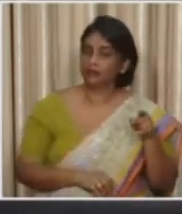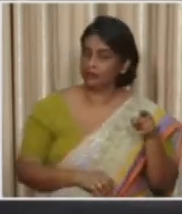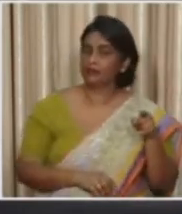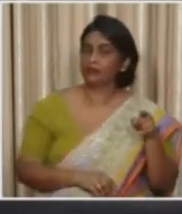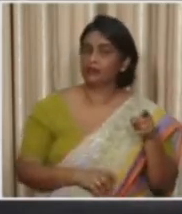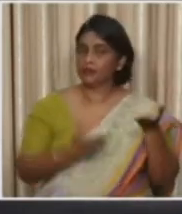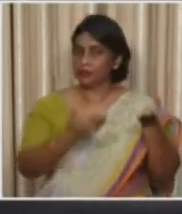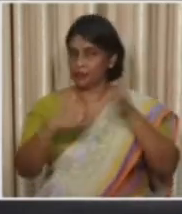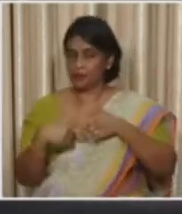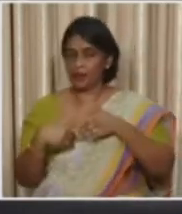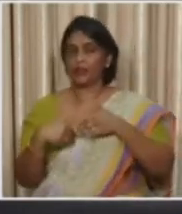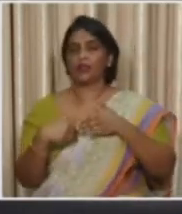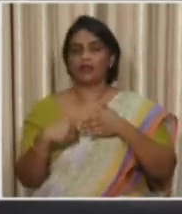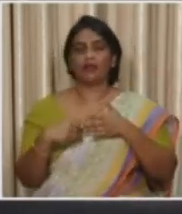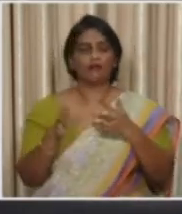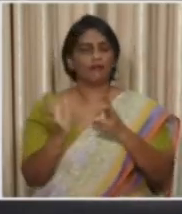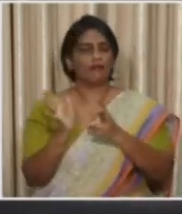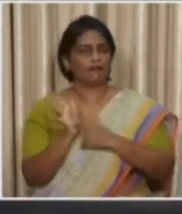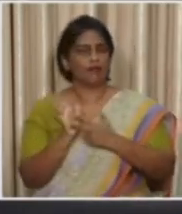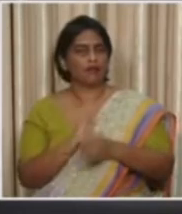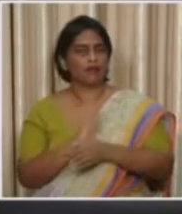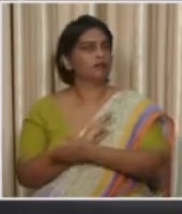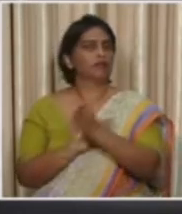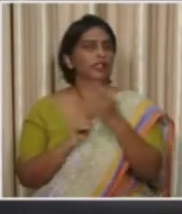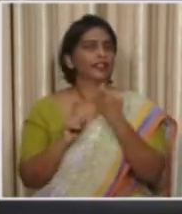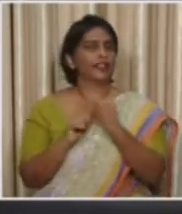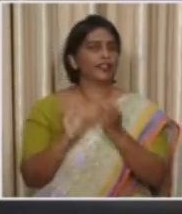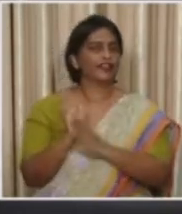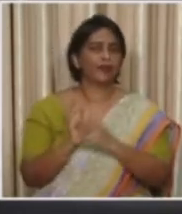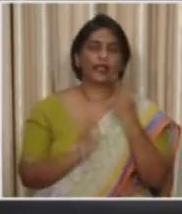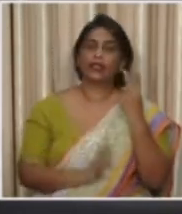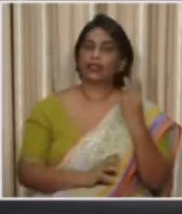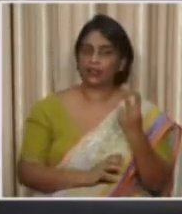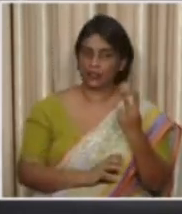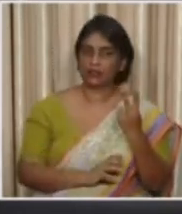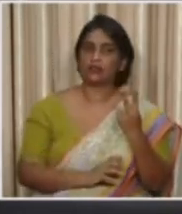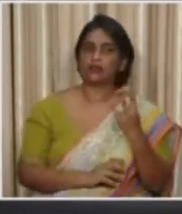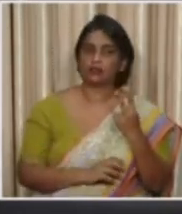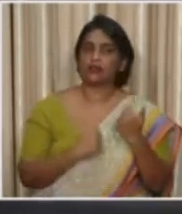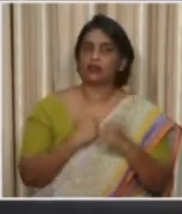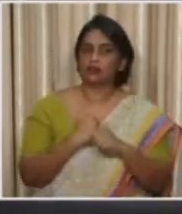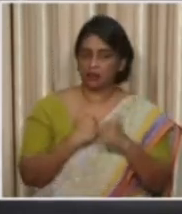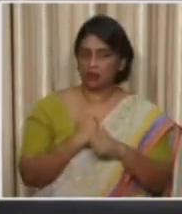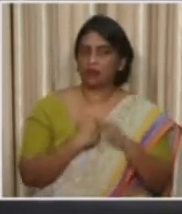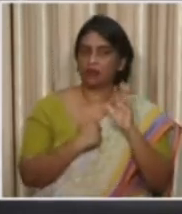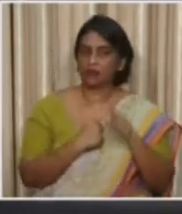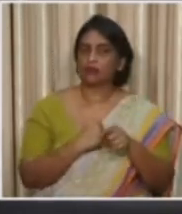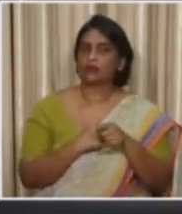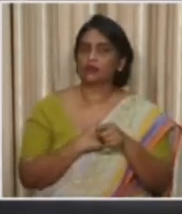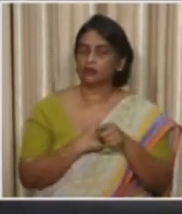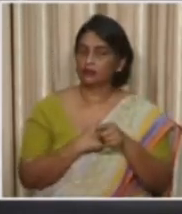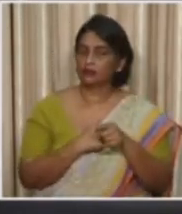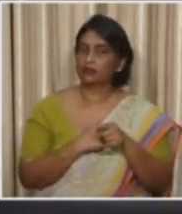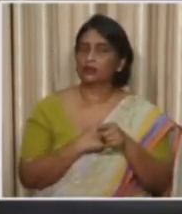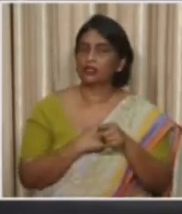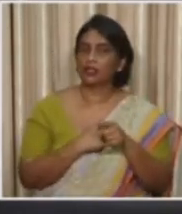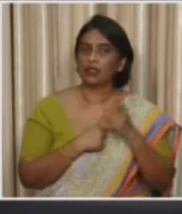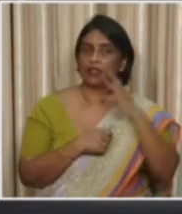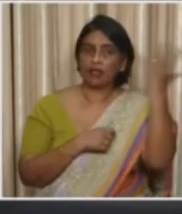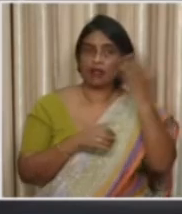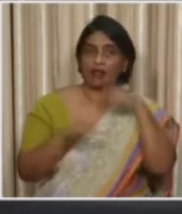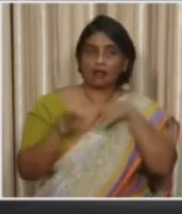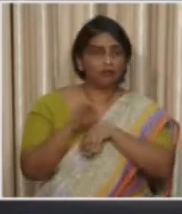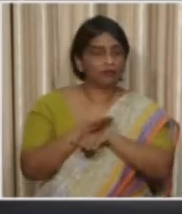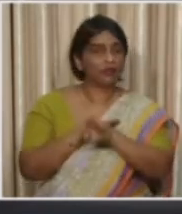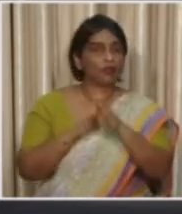මෙහේ අතුරු මාර්ගයක් කිලෝමීටර් 2ක විතර සකස් කරලා තියෙනවා. මේ ගලවිදපු